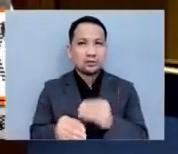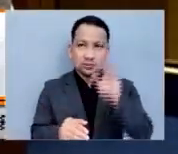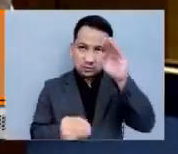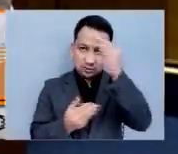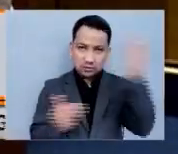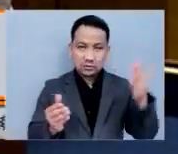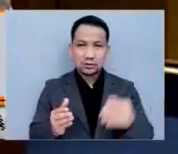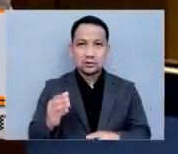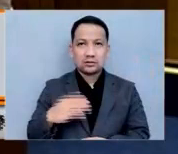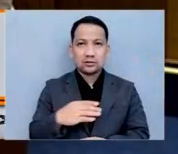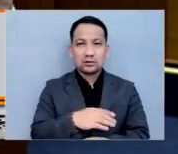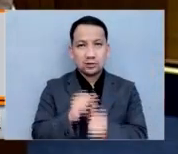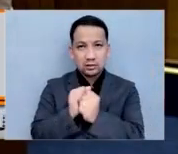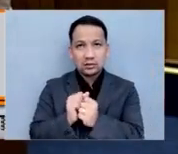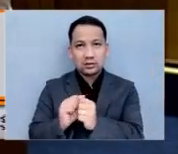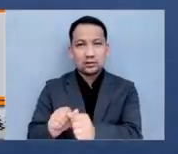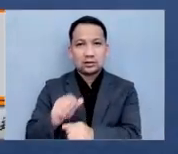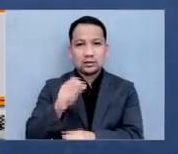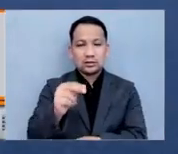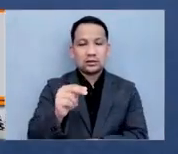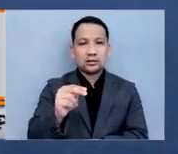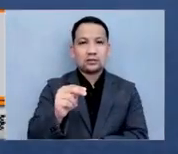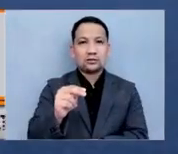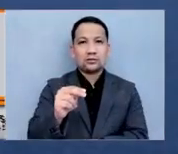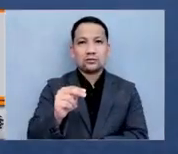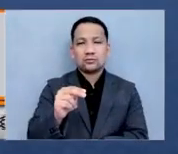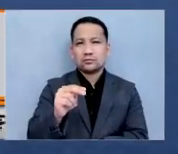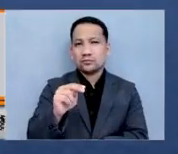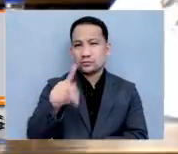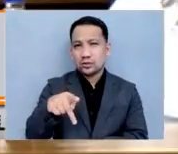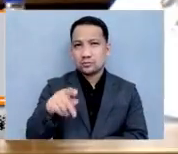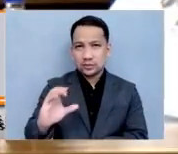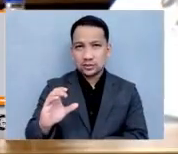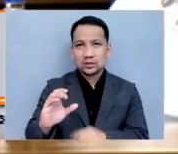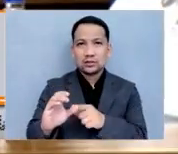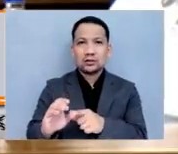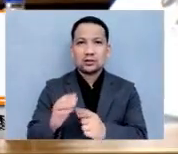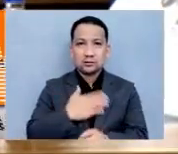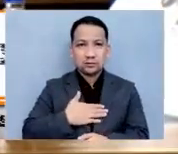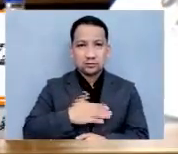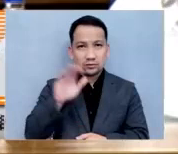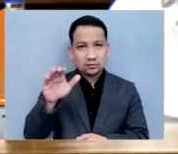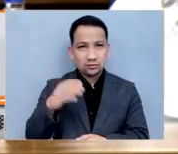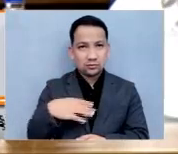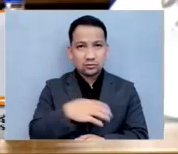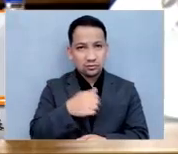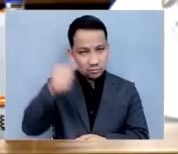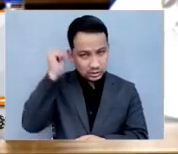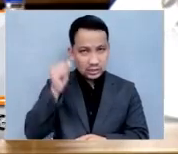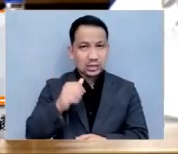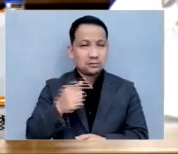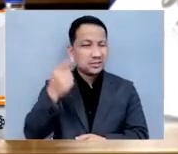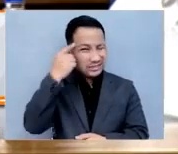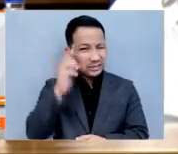nanawagan kay Teves ang kapartido niya sa Nationalist People's Coalition. The plea is, Kong Arnie, please think of